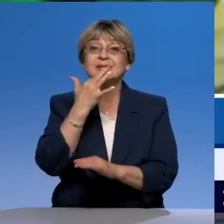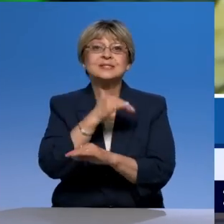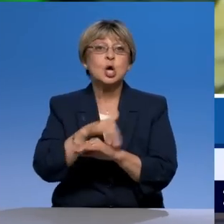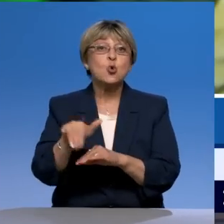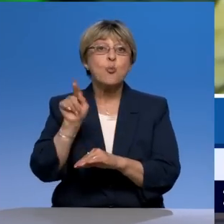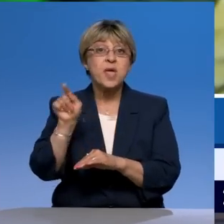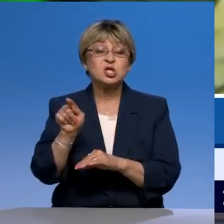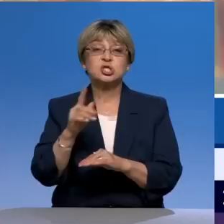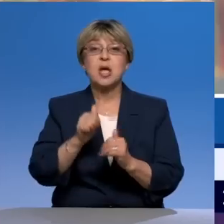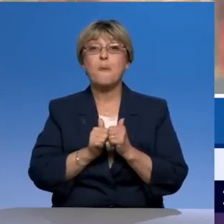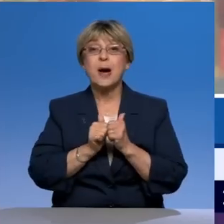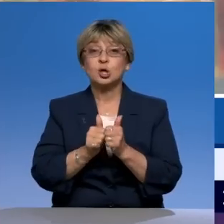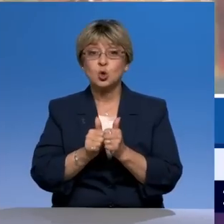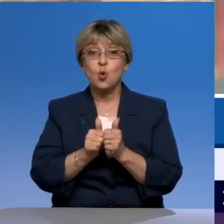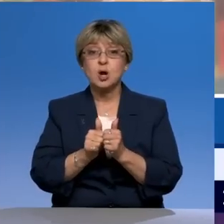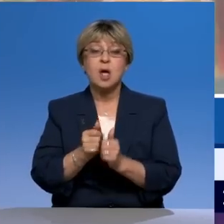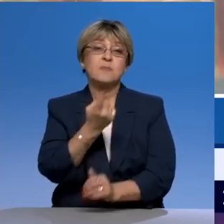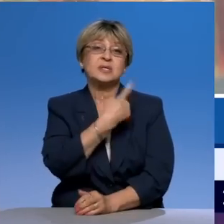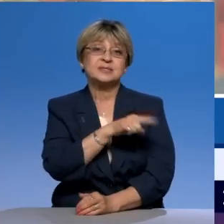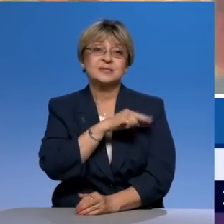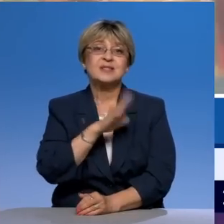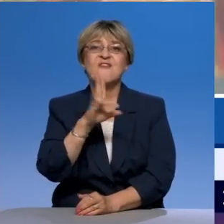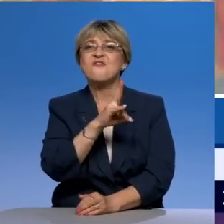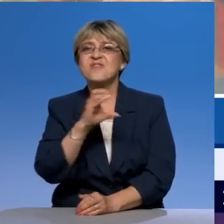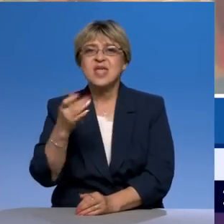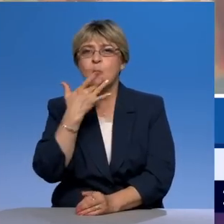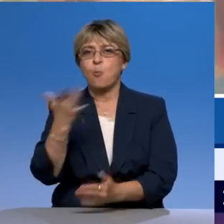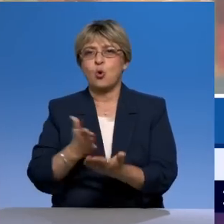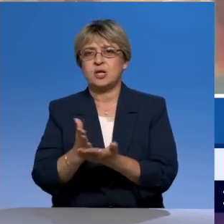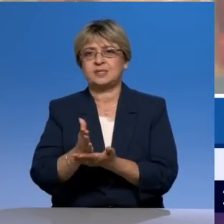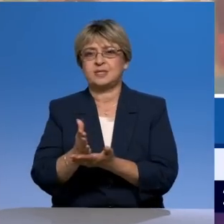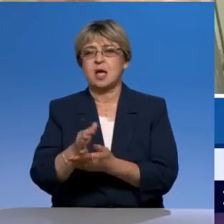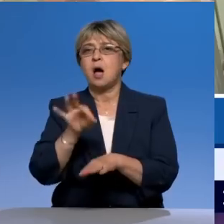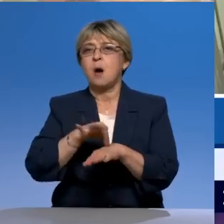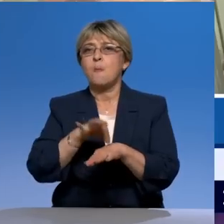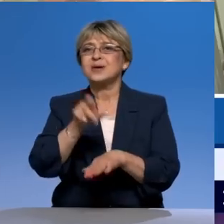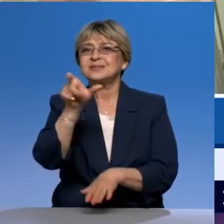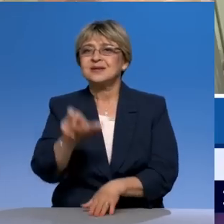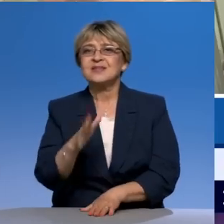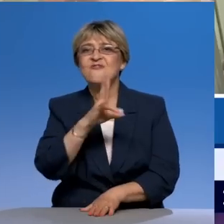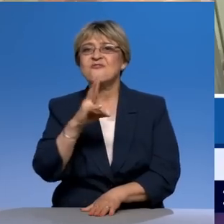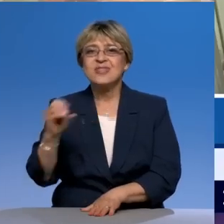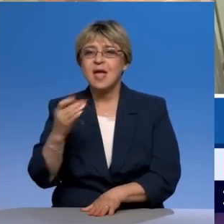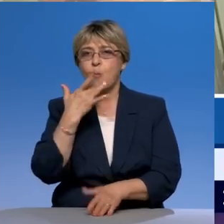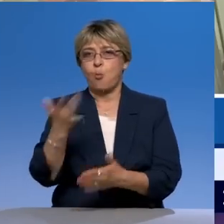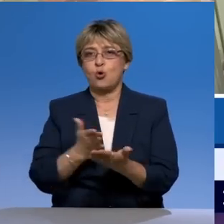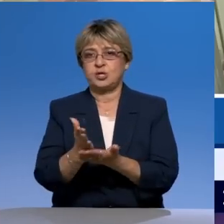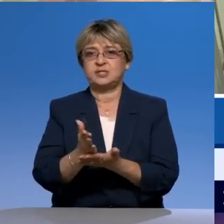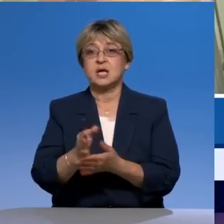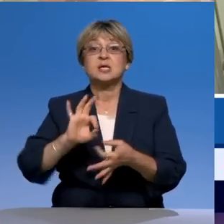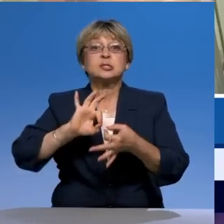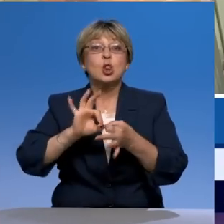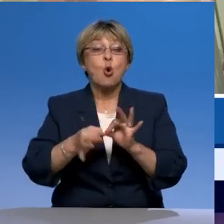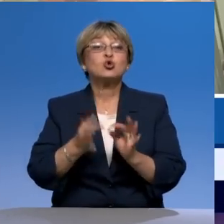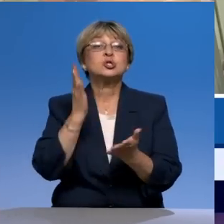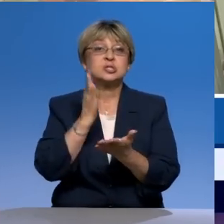партнеры, все-таки медицина – это вне политики, пациент вне политики. И действительно сложности есть, но тем не